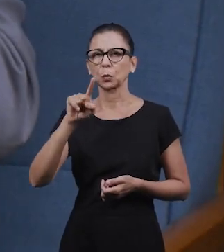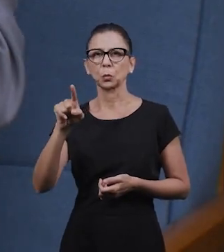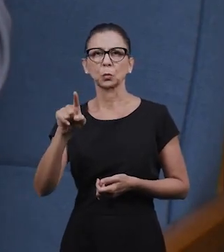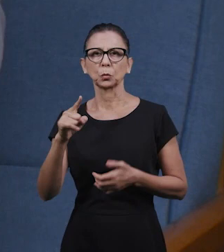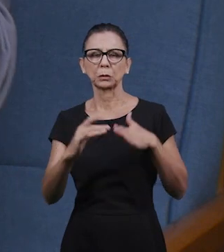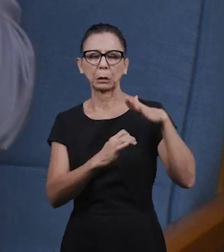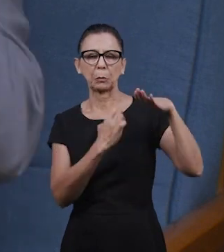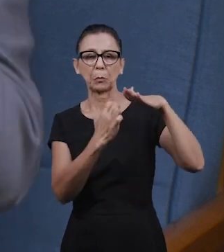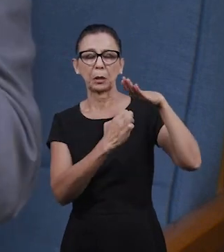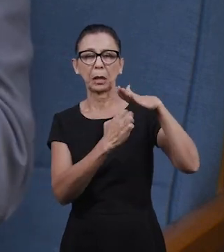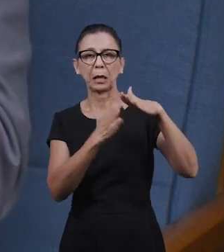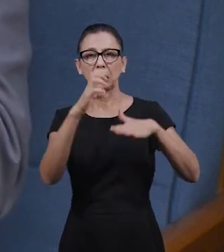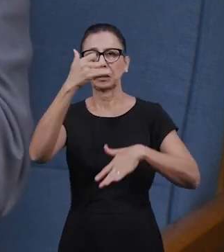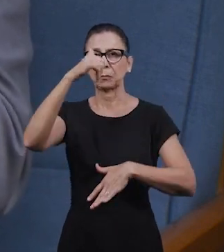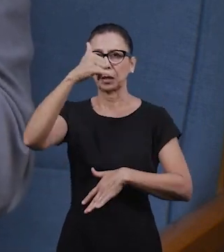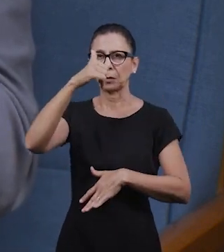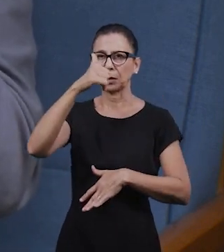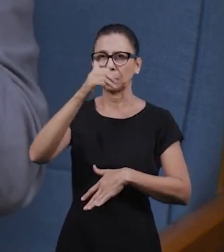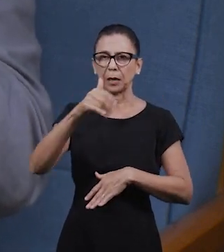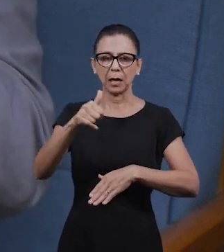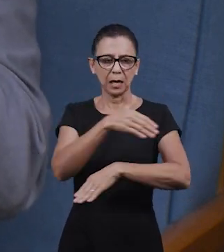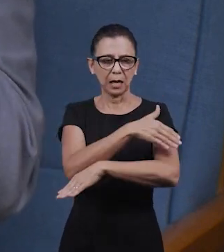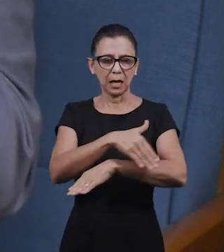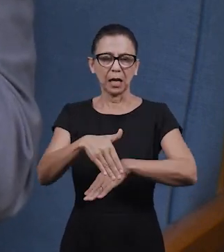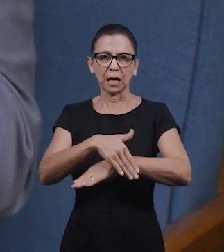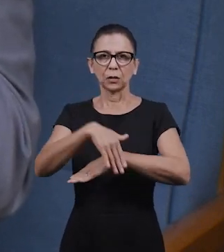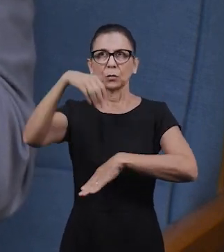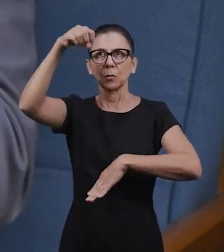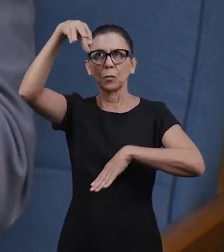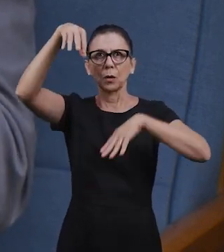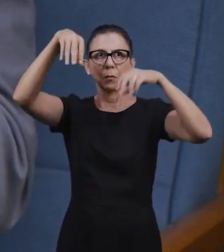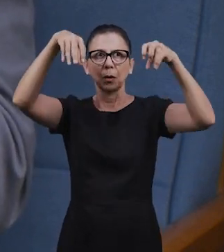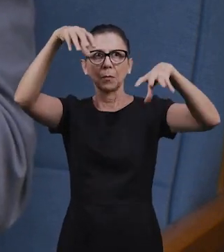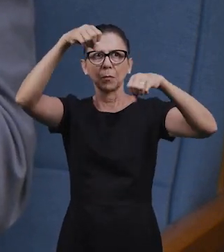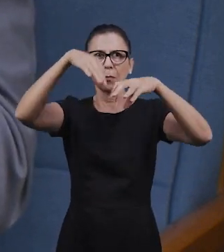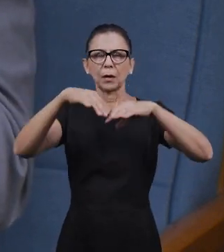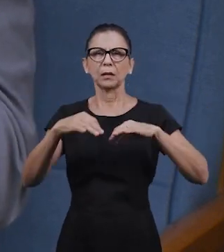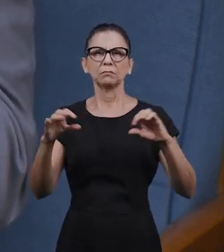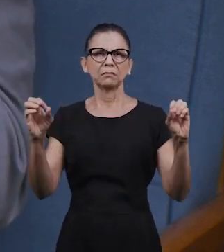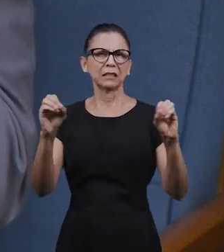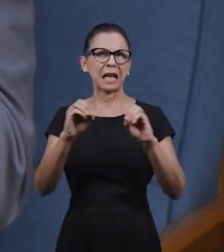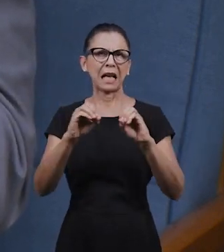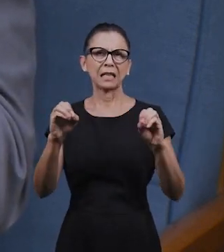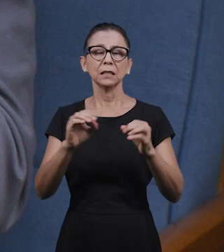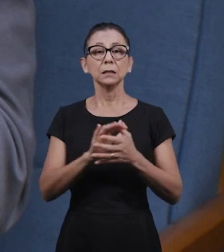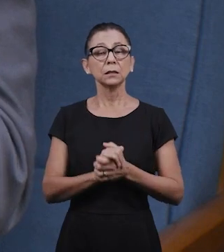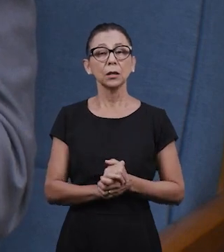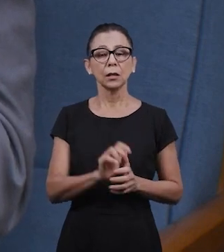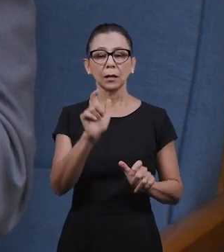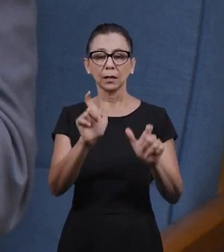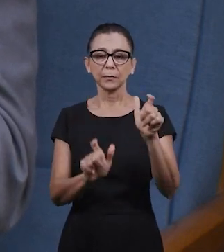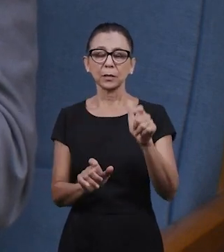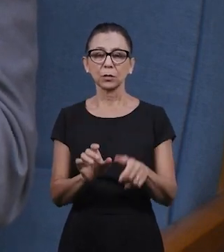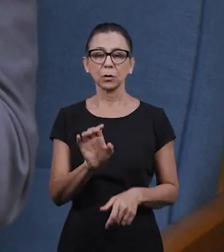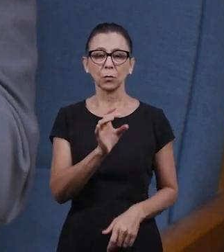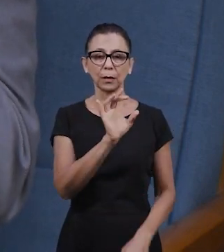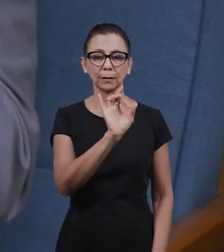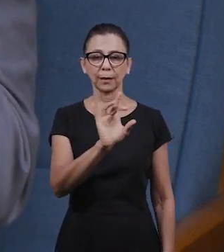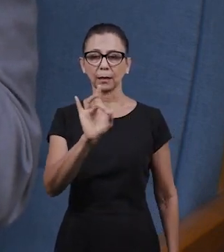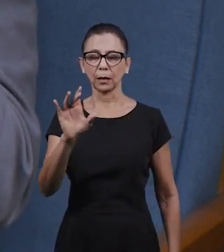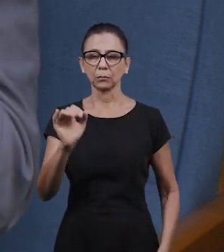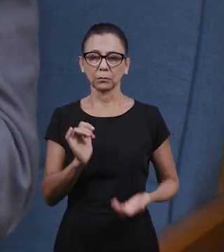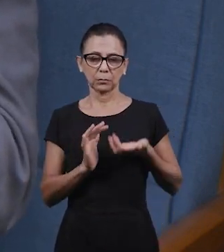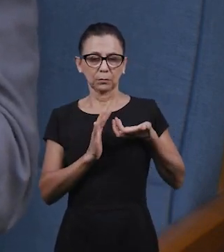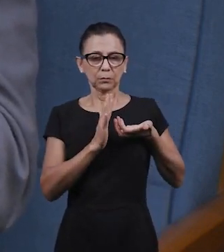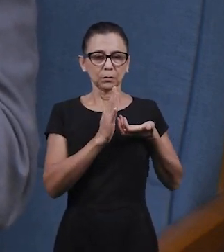système d'illumination public, et les personnes utilisaient la lampe de manière individuelle. Chacun avait